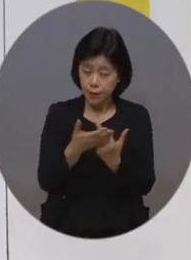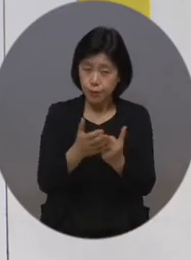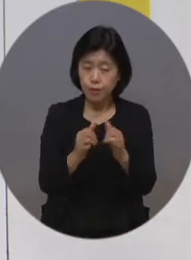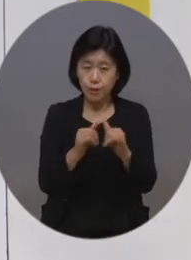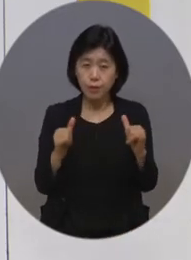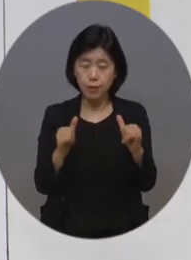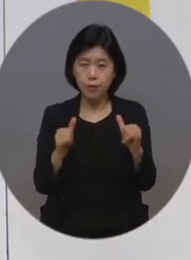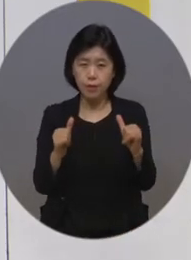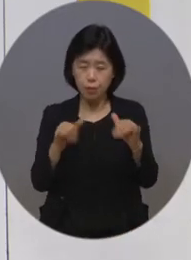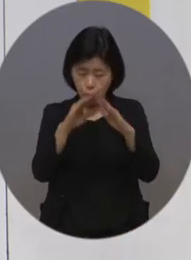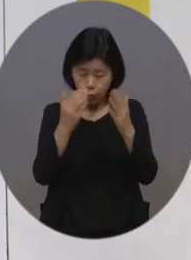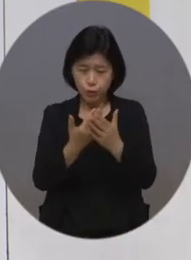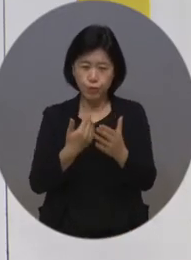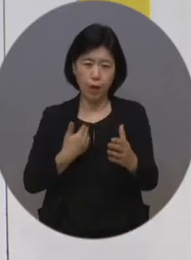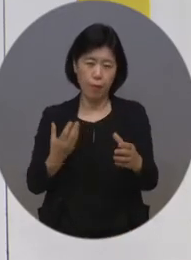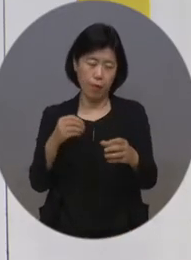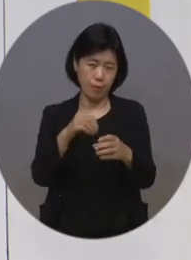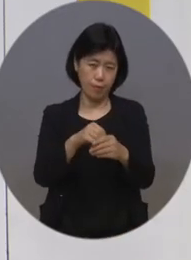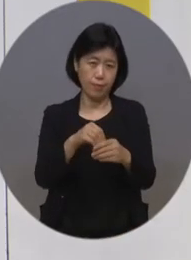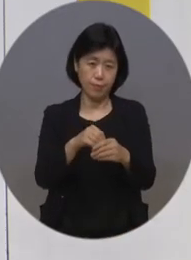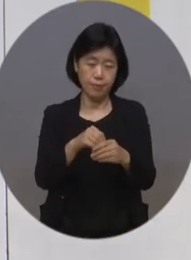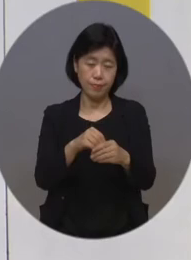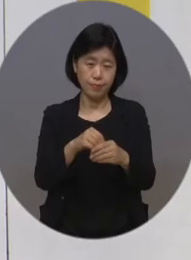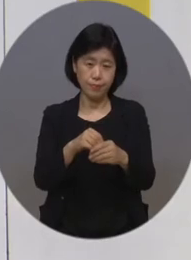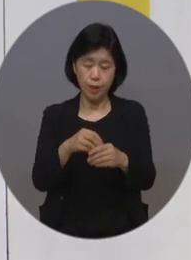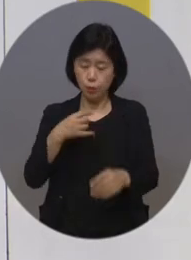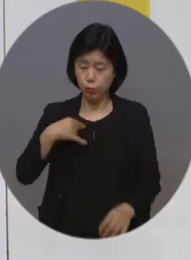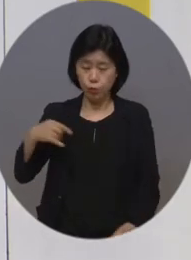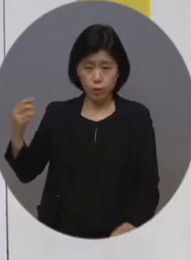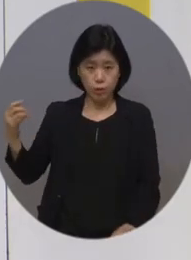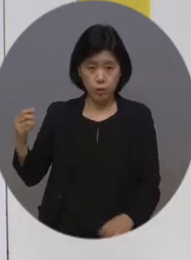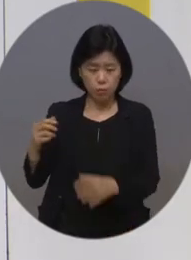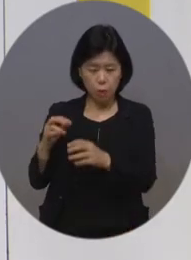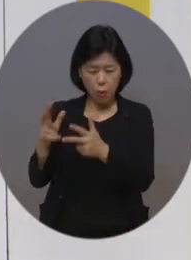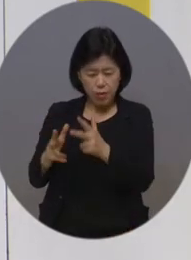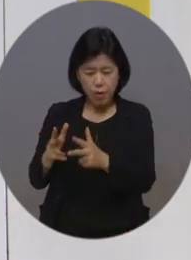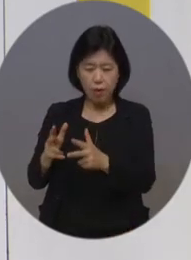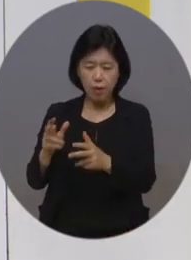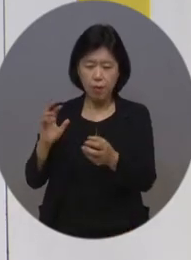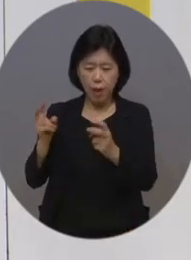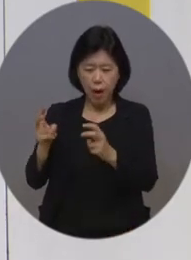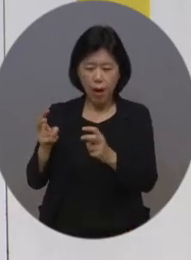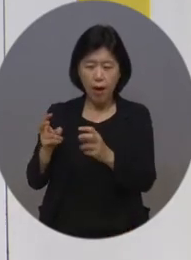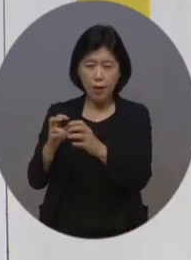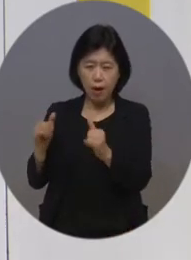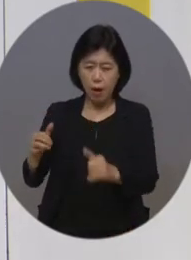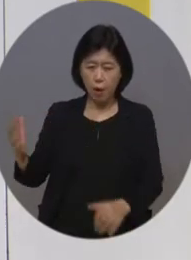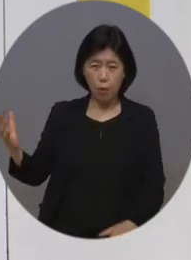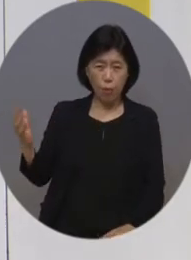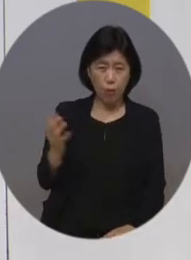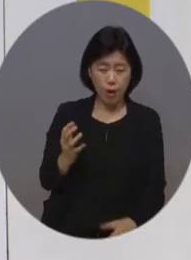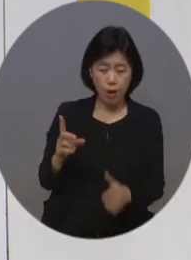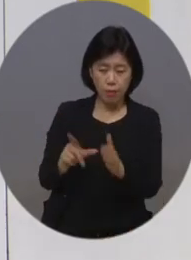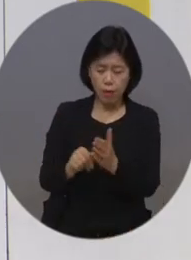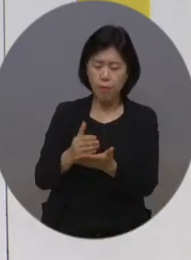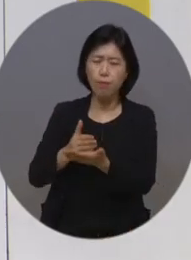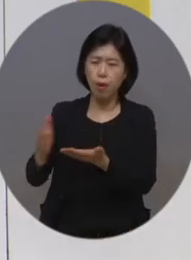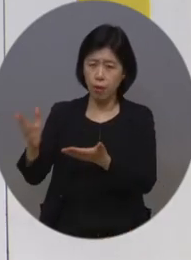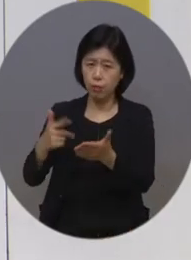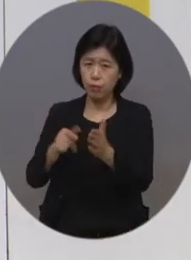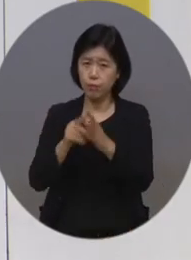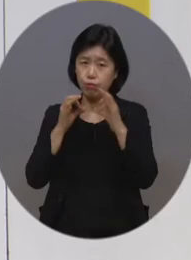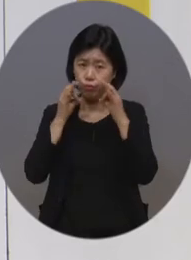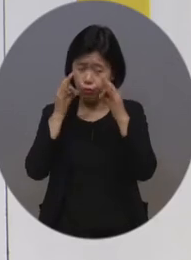제주를 지키기 위해서 정말 모든 걸 불이익을 무릅쓰고 4 예 꼭 그 씩 노력을 하고